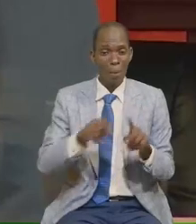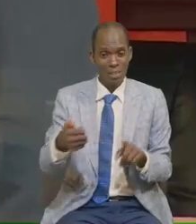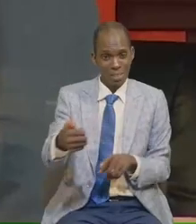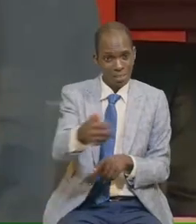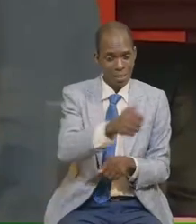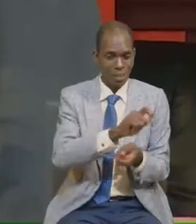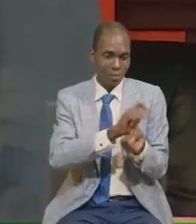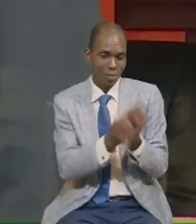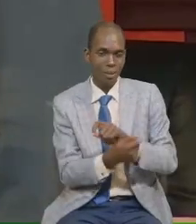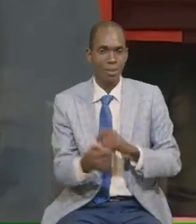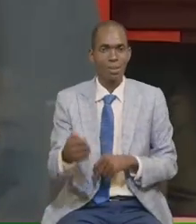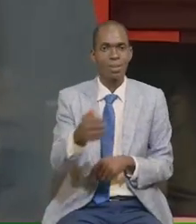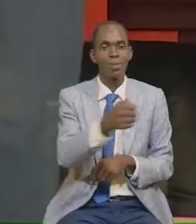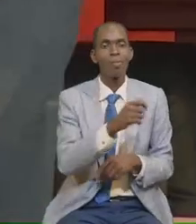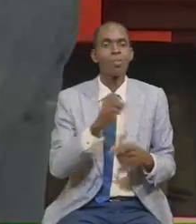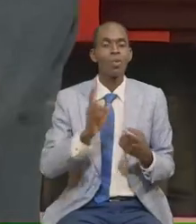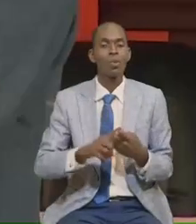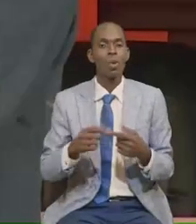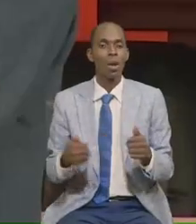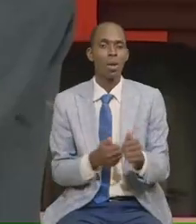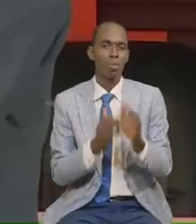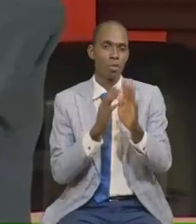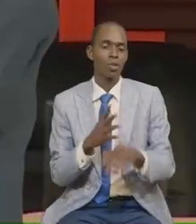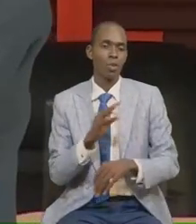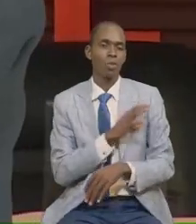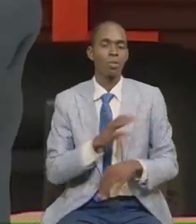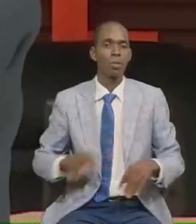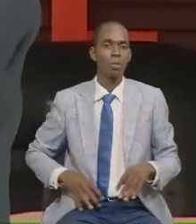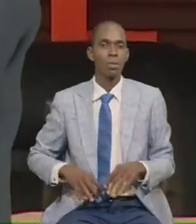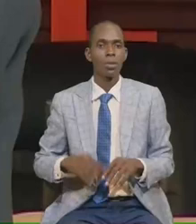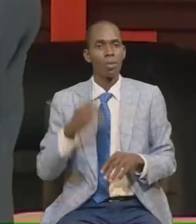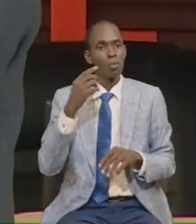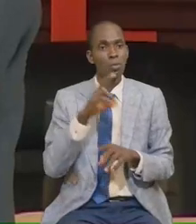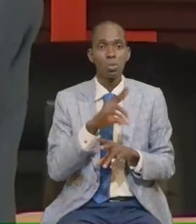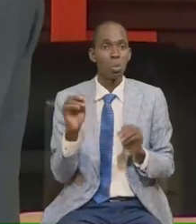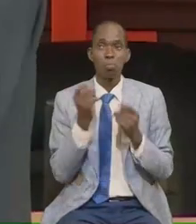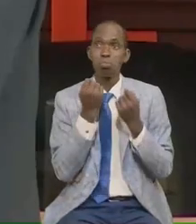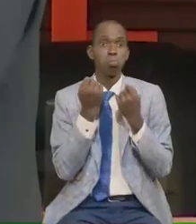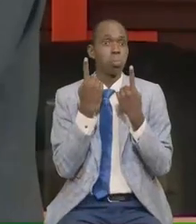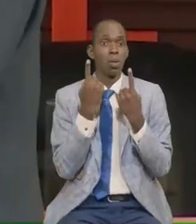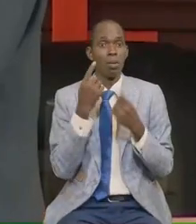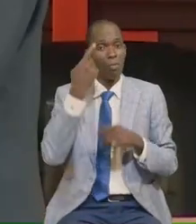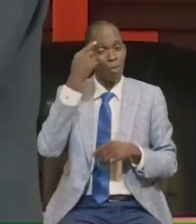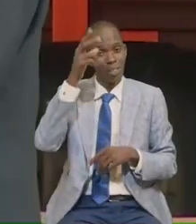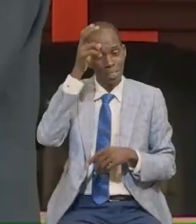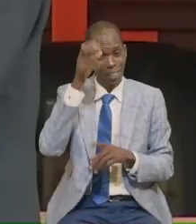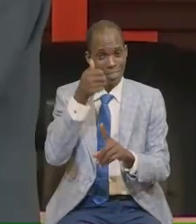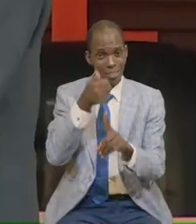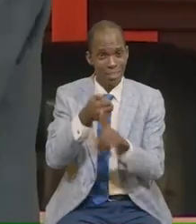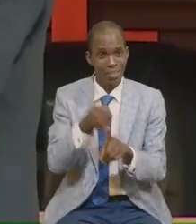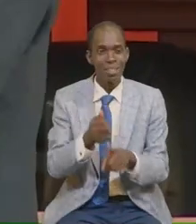déguisé en apport de Christ n'est pas étonnant puisque Satan lui-même se dégain déguise en ange de